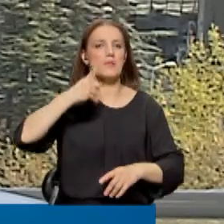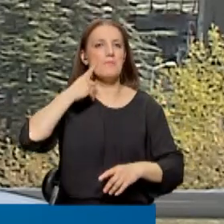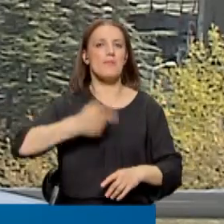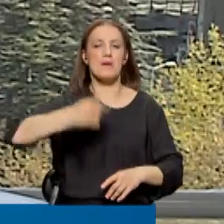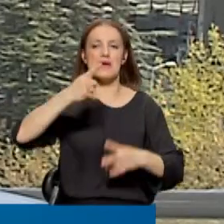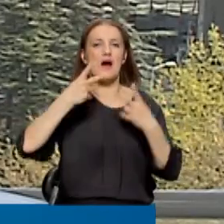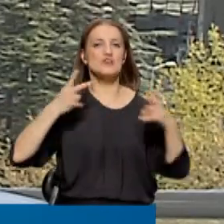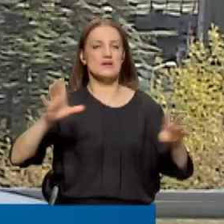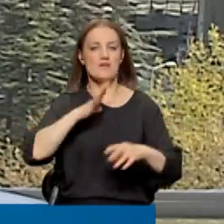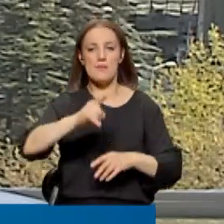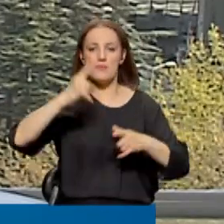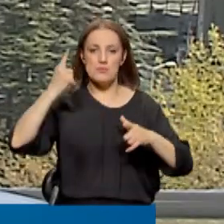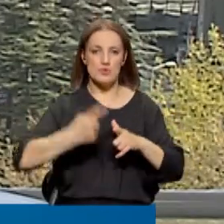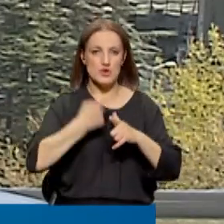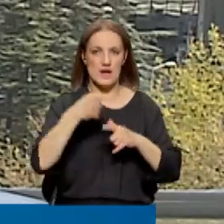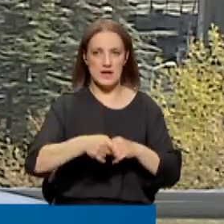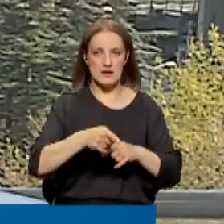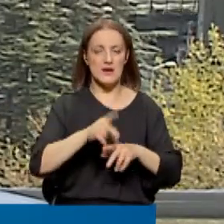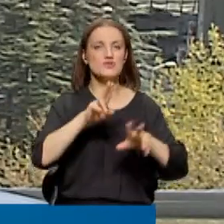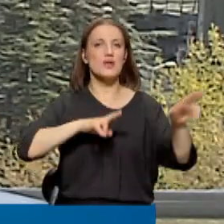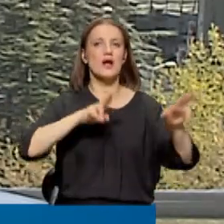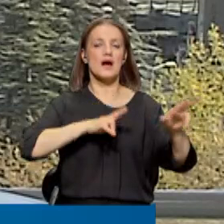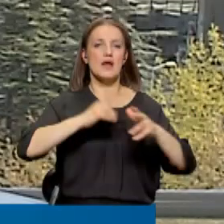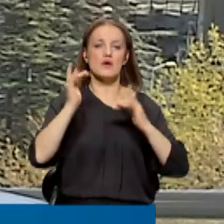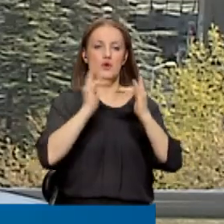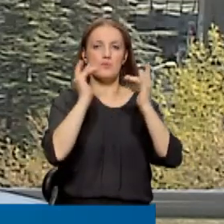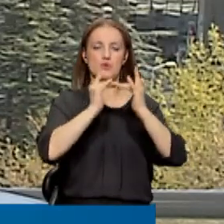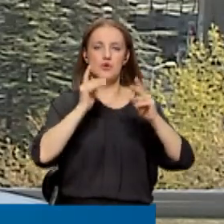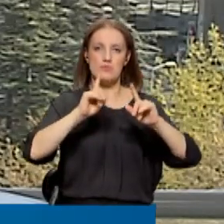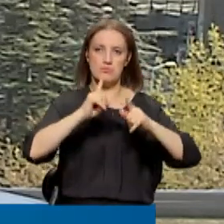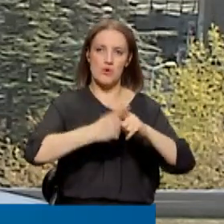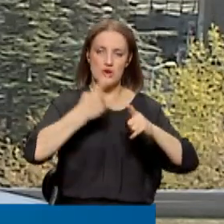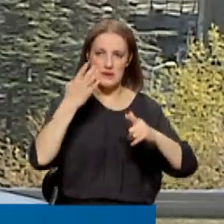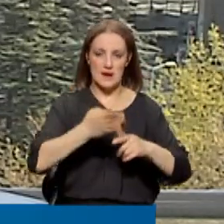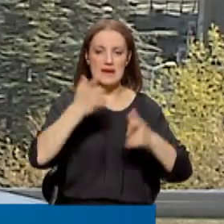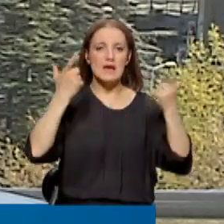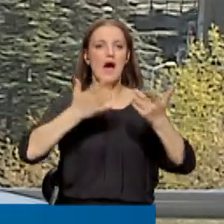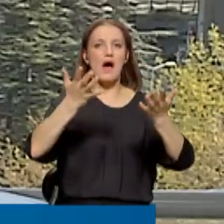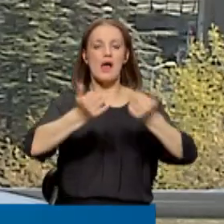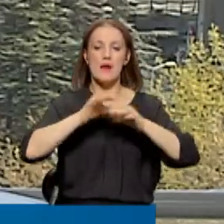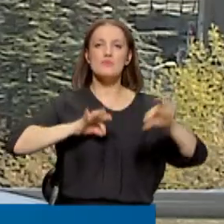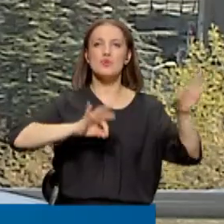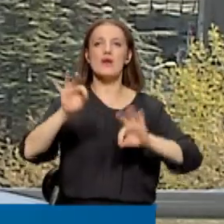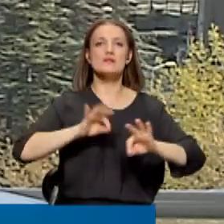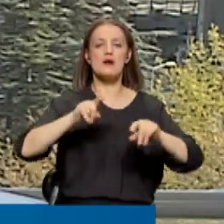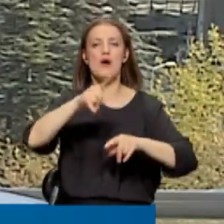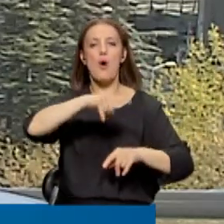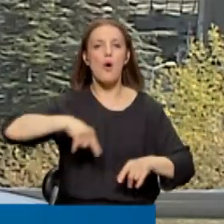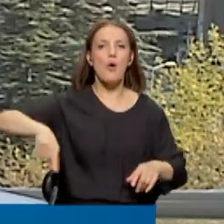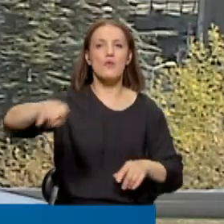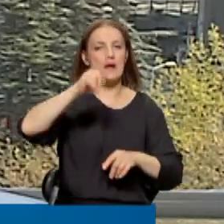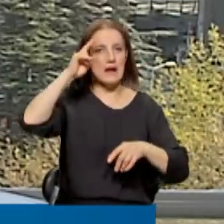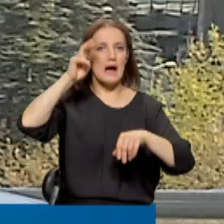var. Bu projeyi, yani Çanakkale Köprüsü projesini, o projede yer alan mühendisleri, onları